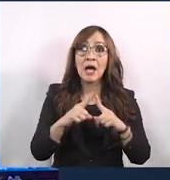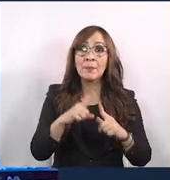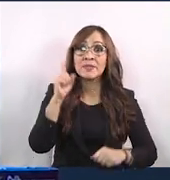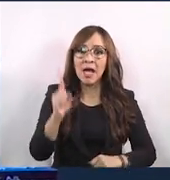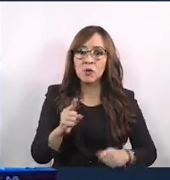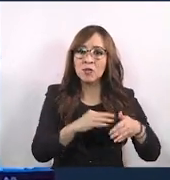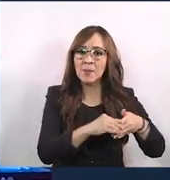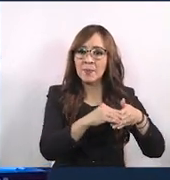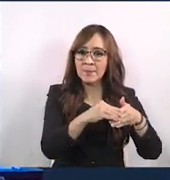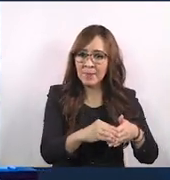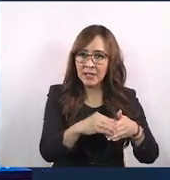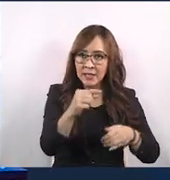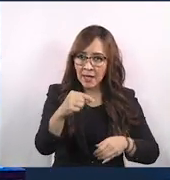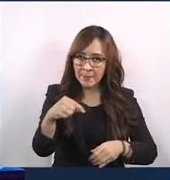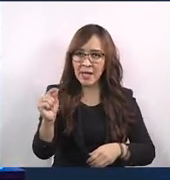benar-benar